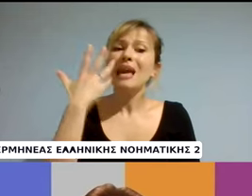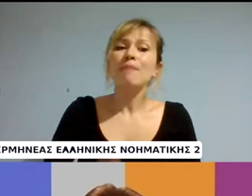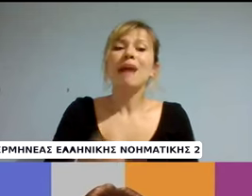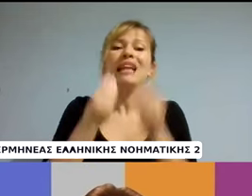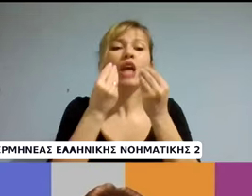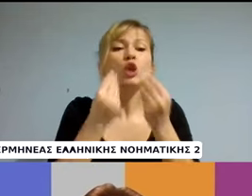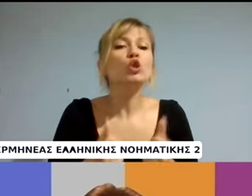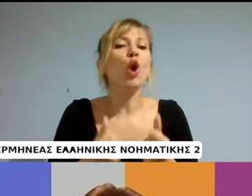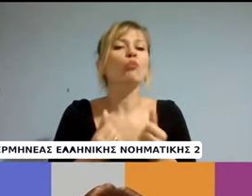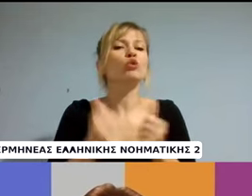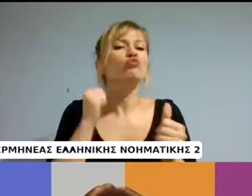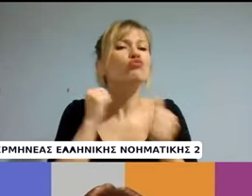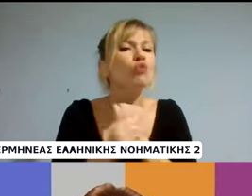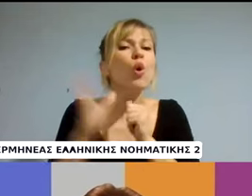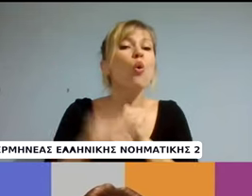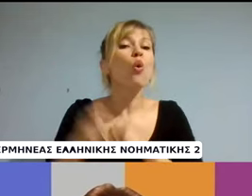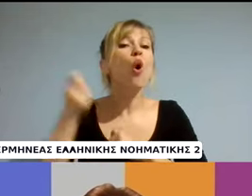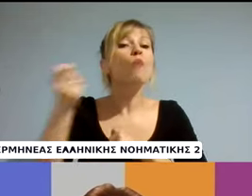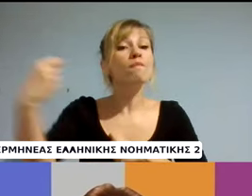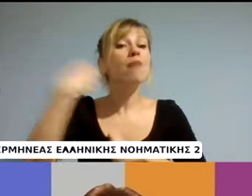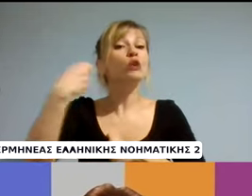οφειλές πελατών με έδρα στην Ελλάδα?